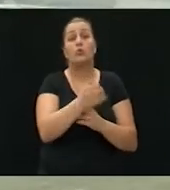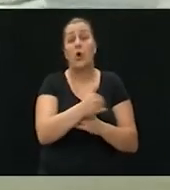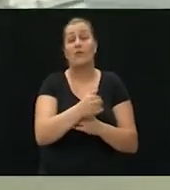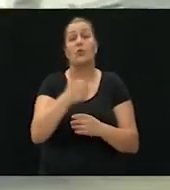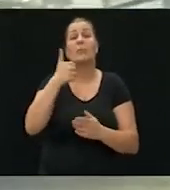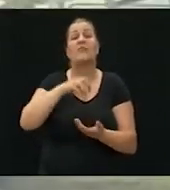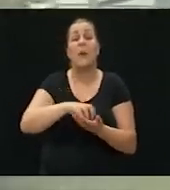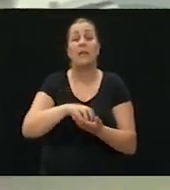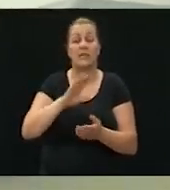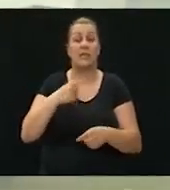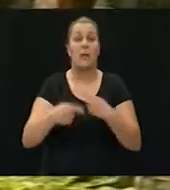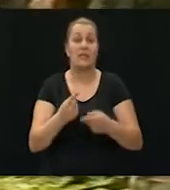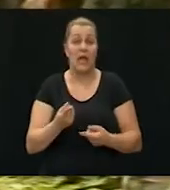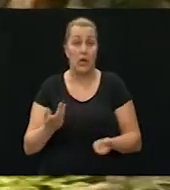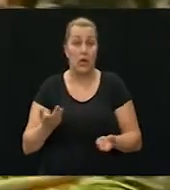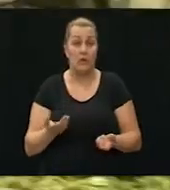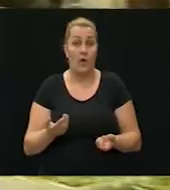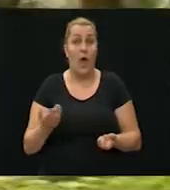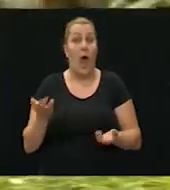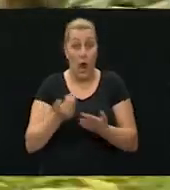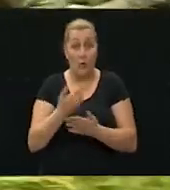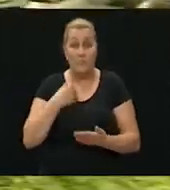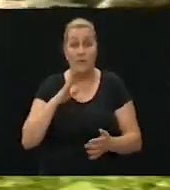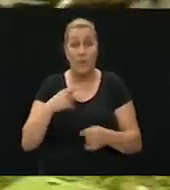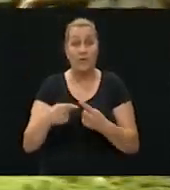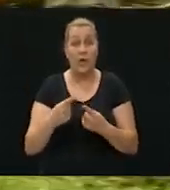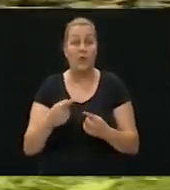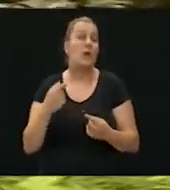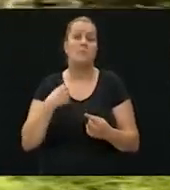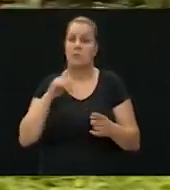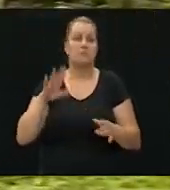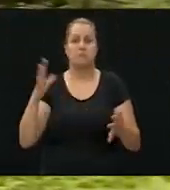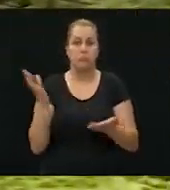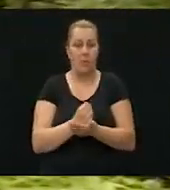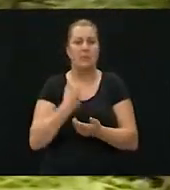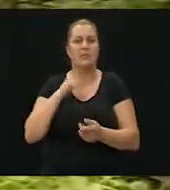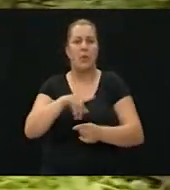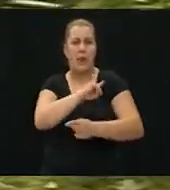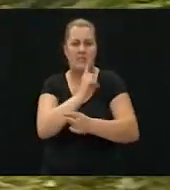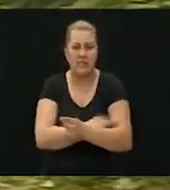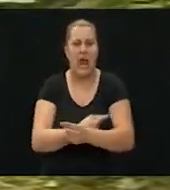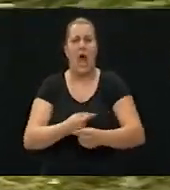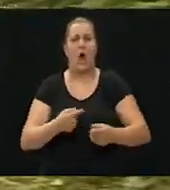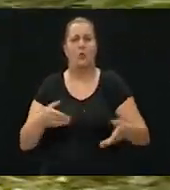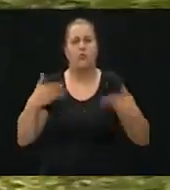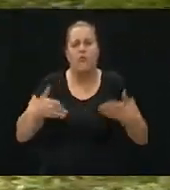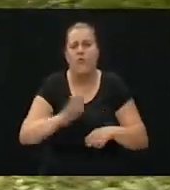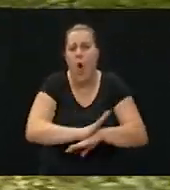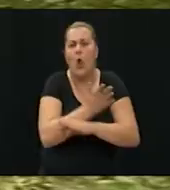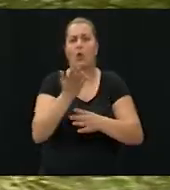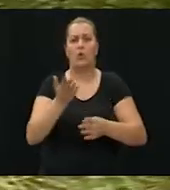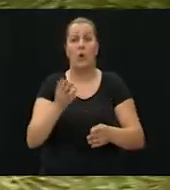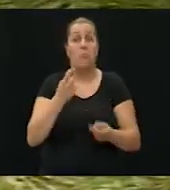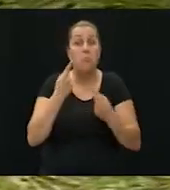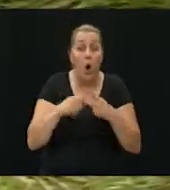brigada. Ja govorim, nama ne može niko ništa. A stvarno je tako bilo. Imali smo elan, imali smo volju, imali smo snagu. Pogotovo,